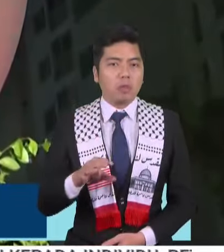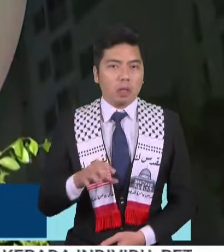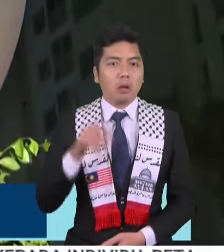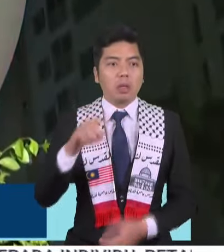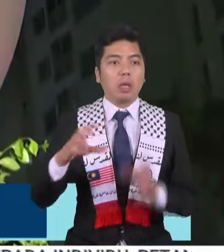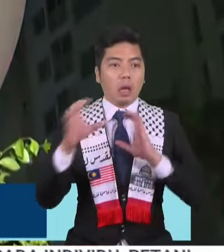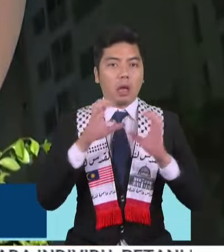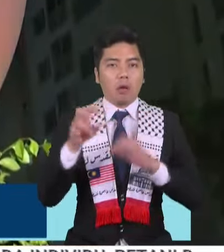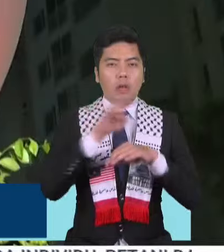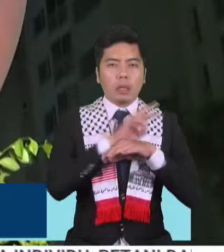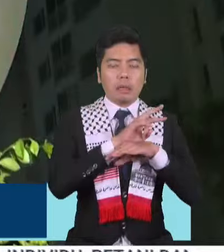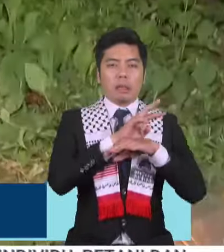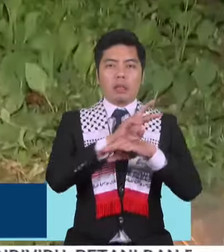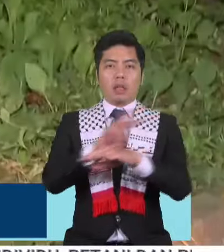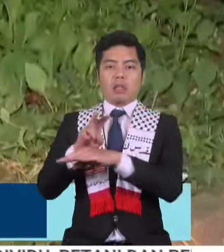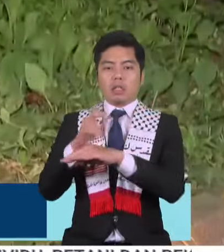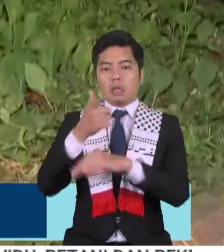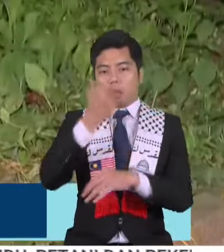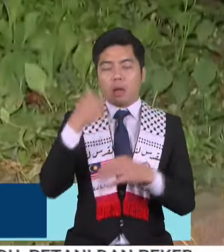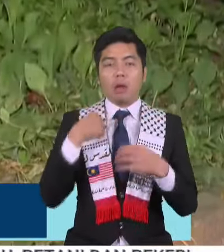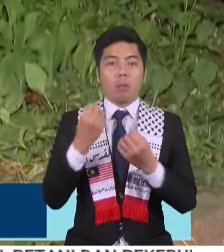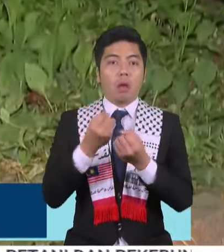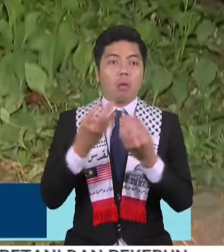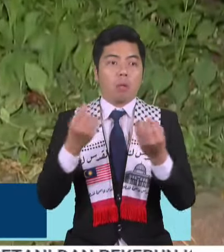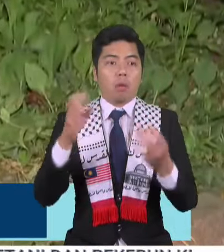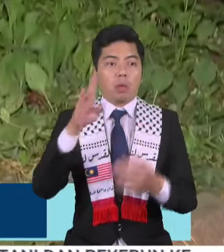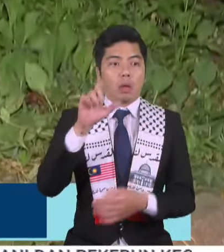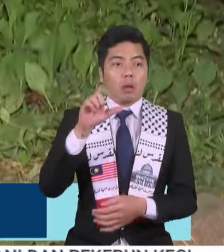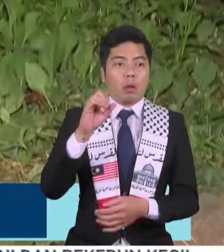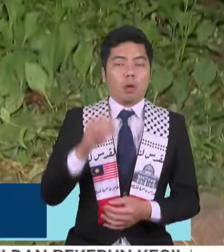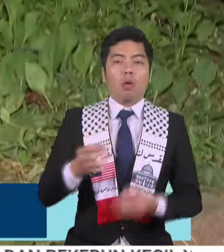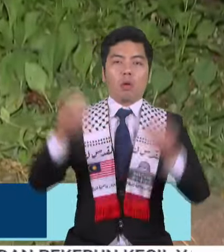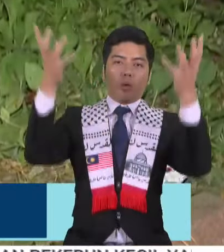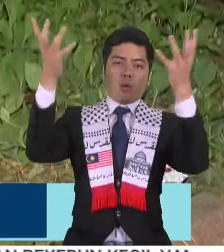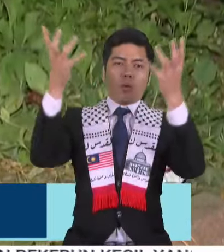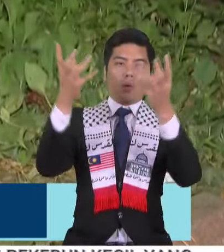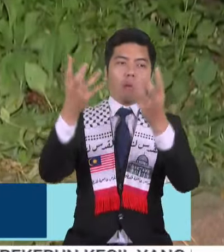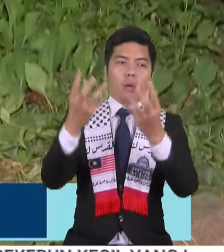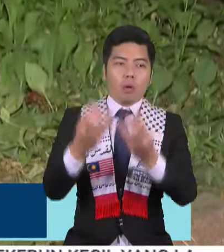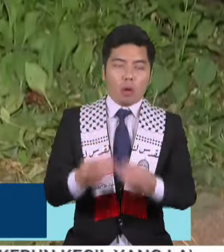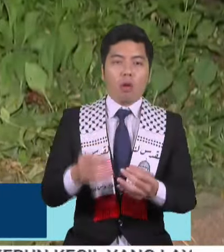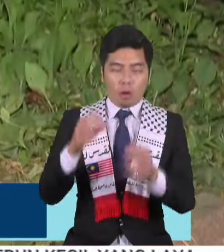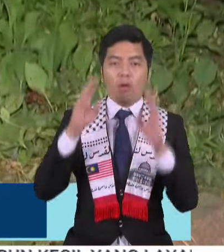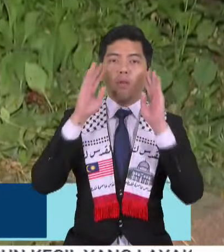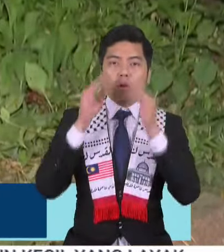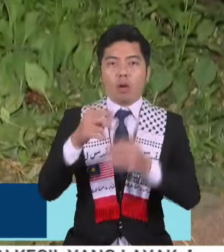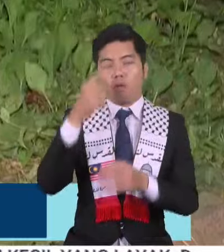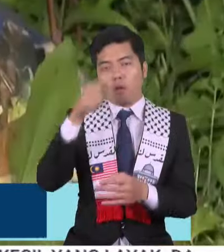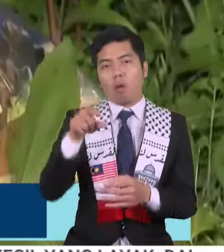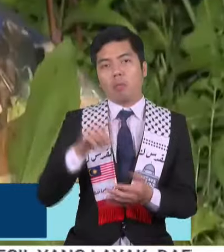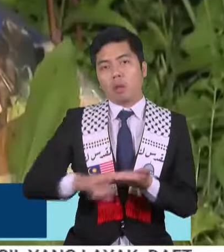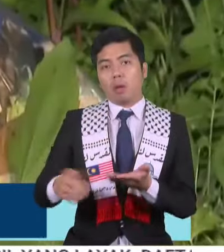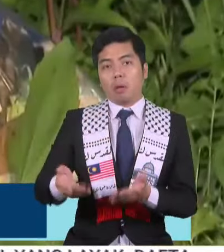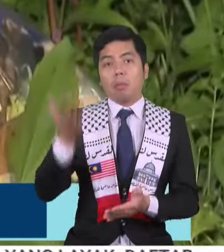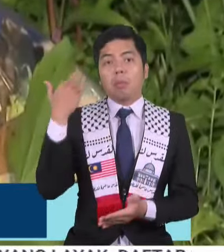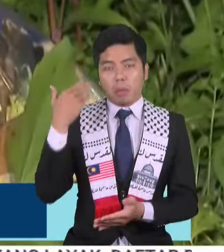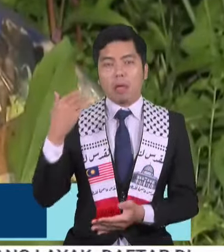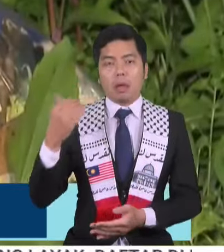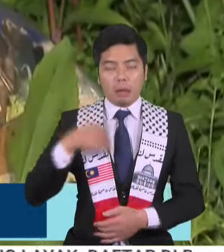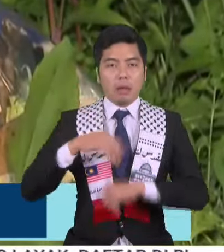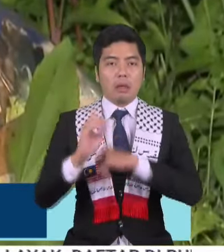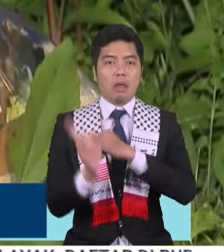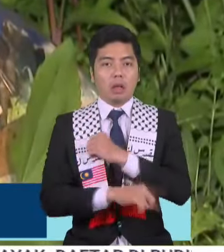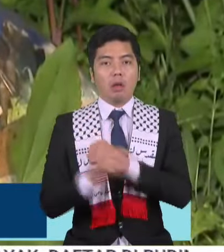berkata, pemantauan rapid dilakukan susulan ratusan belon digugurkan di lokasi tumpuan dalam kejadian minggu lepas.